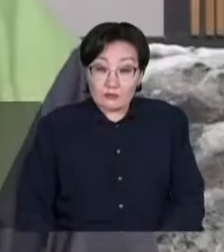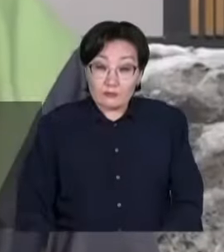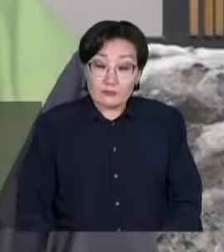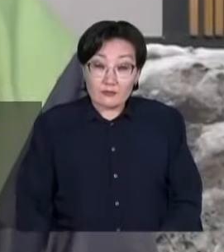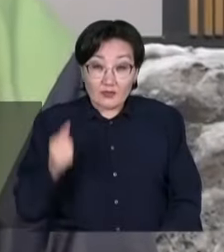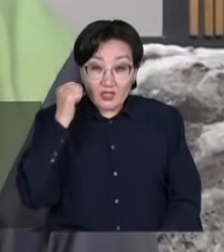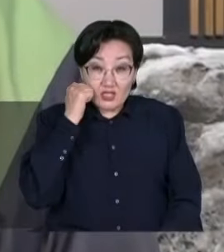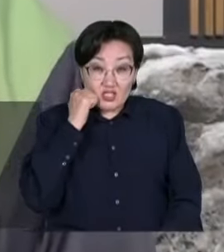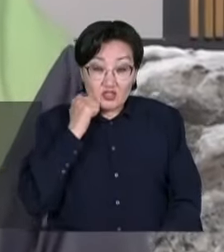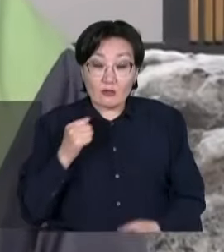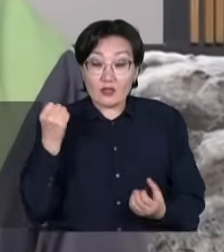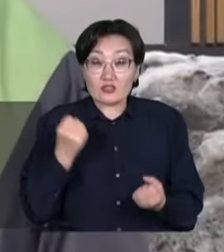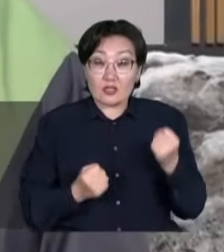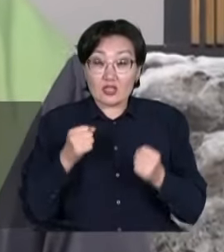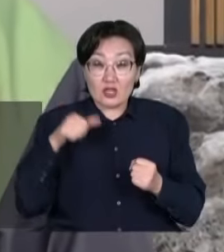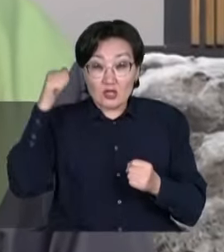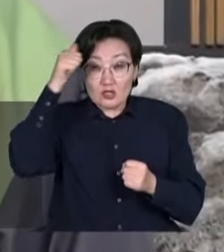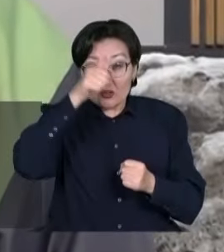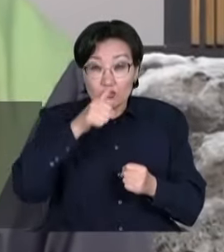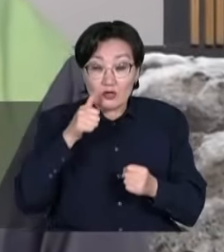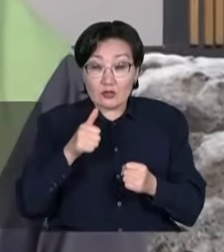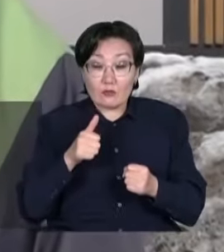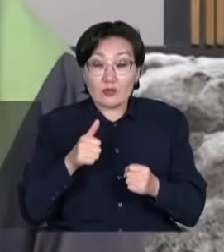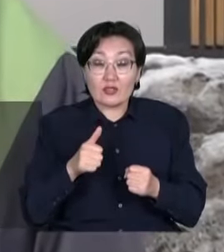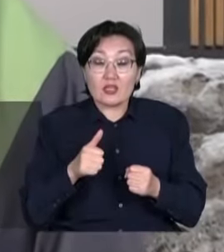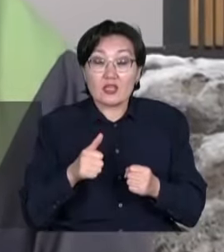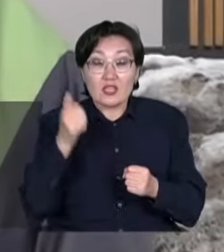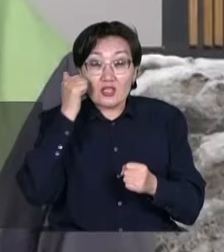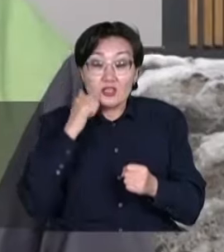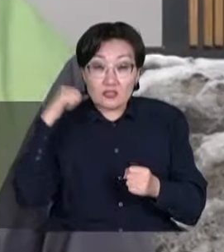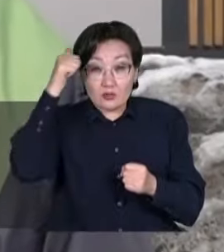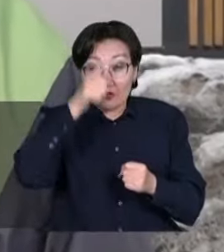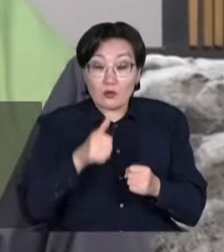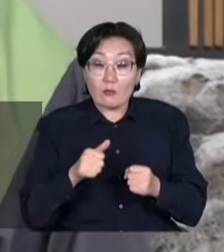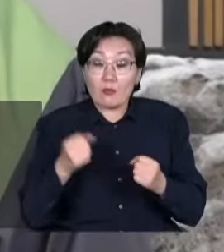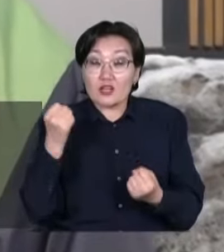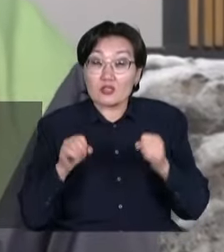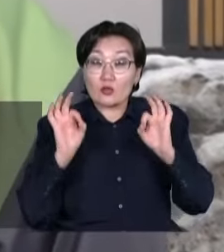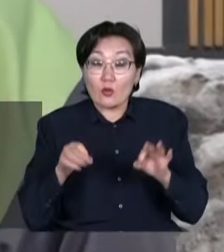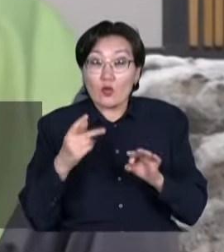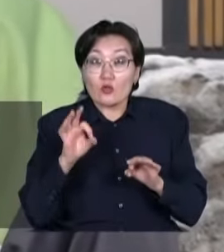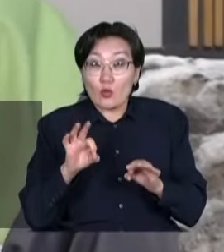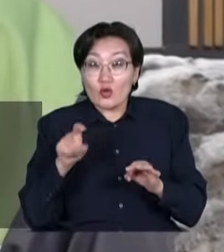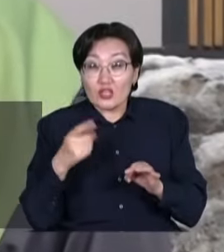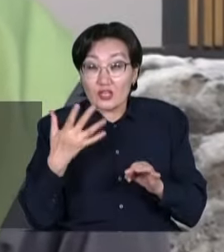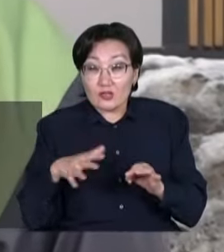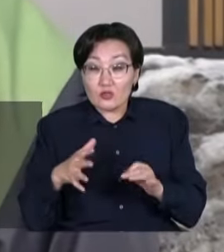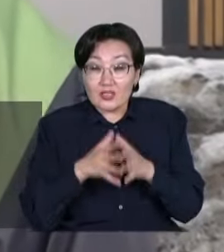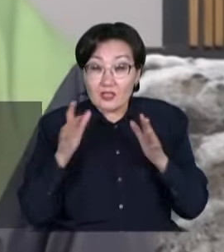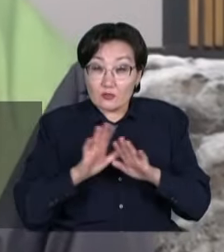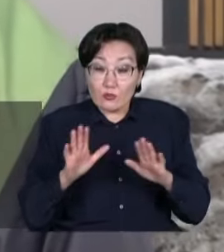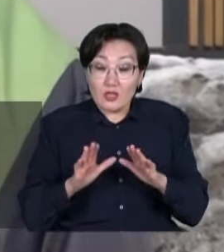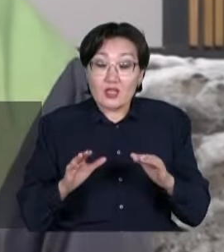Ескі машинелердің жылдан төмен қарай машинелердің нормасы 0,50-ден аспа керек. Жаңа машинелер стандарт